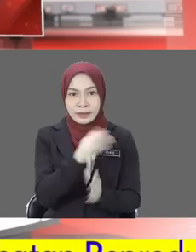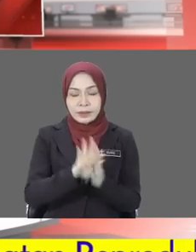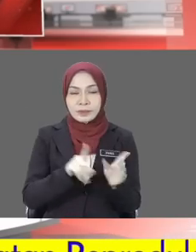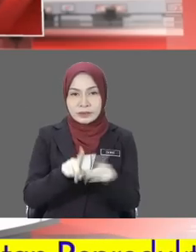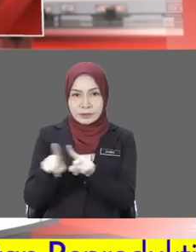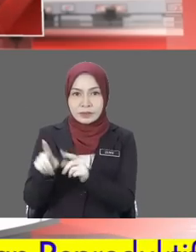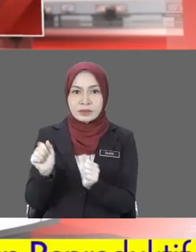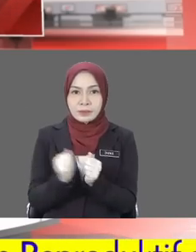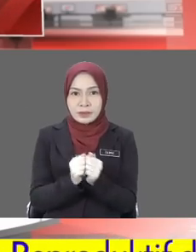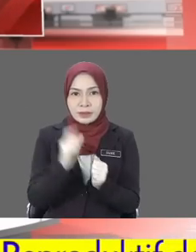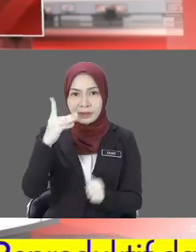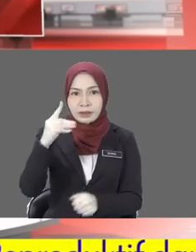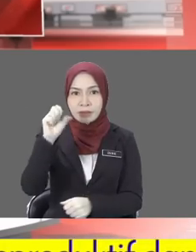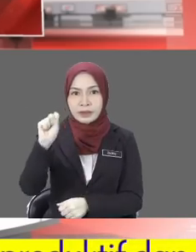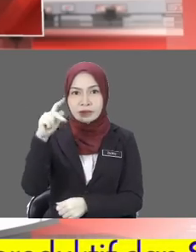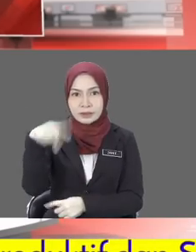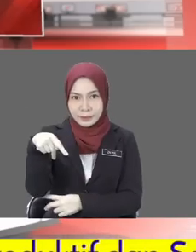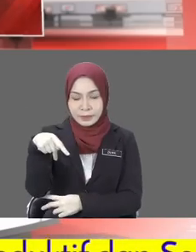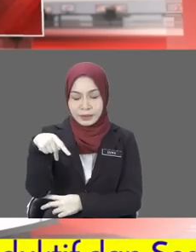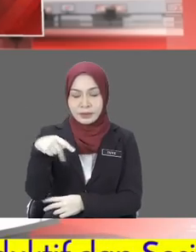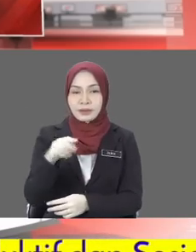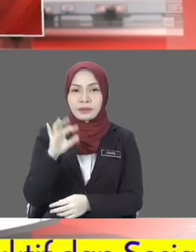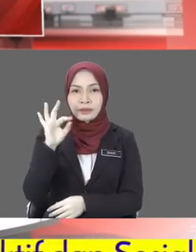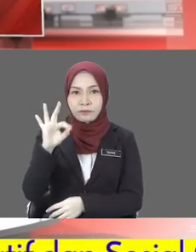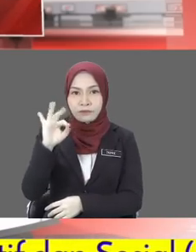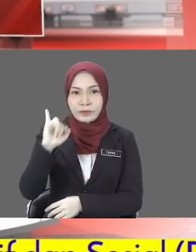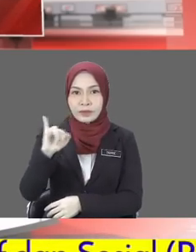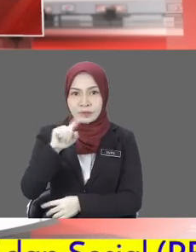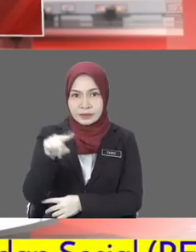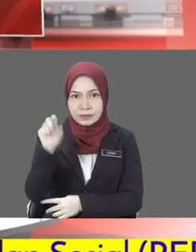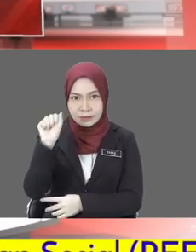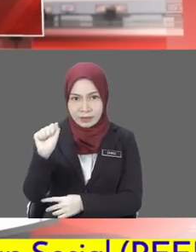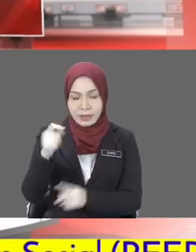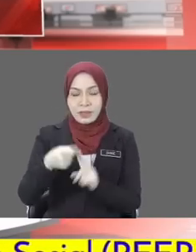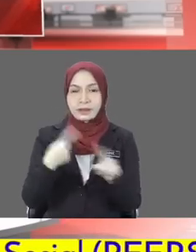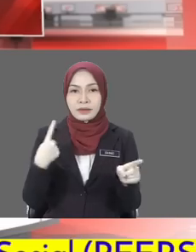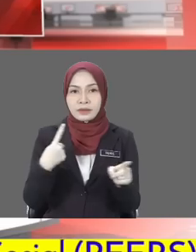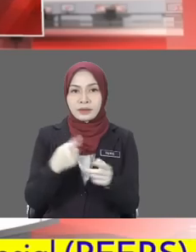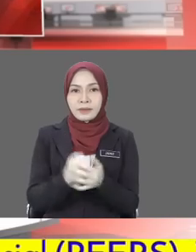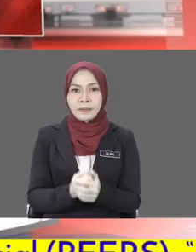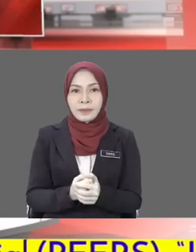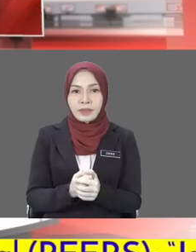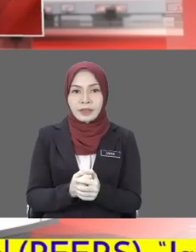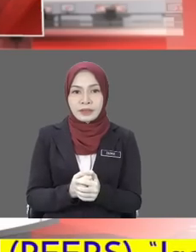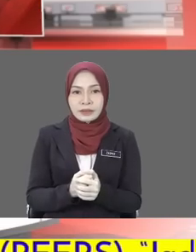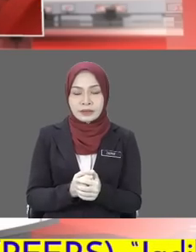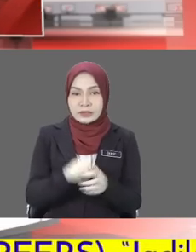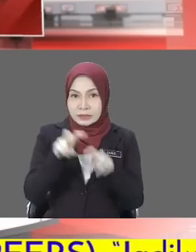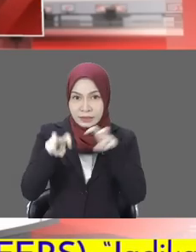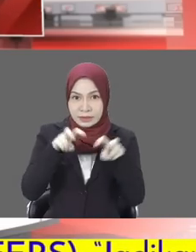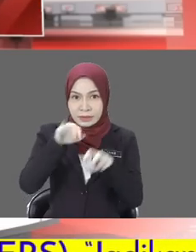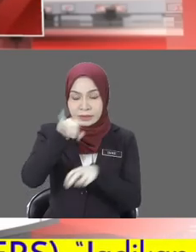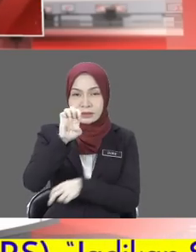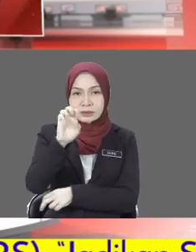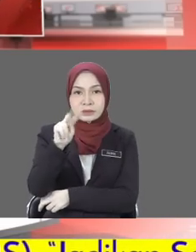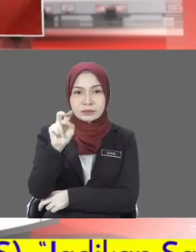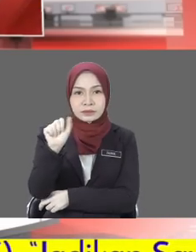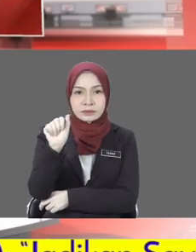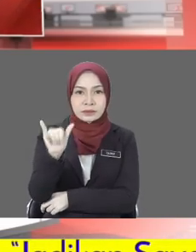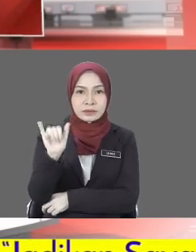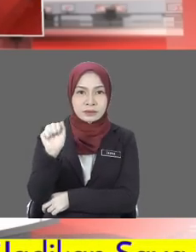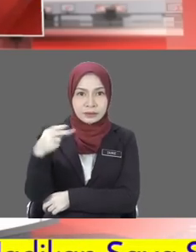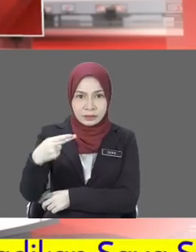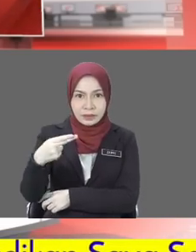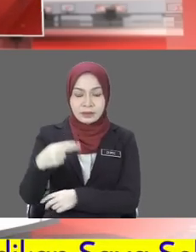dengan DSP Nur Afiza binti Hamdan dari jabatan jinayah Ibu Pejabat polisi